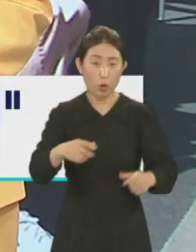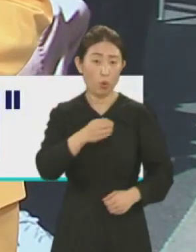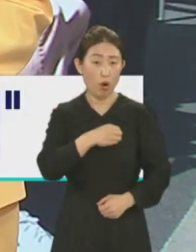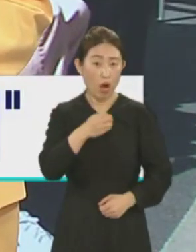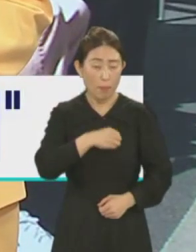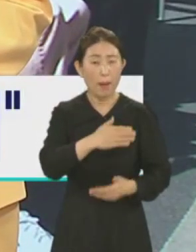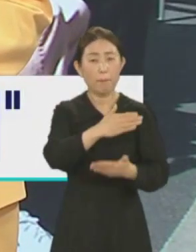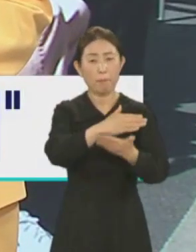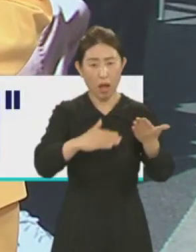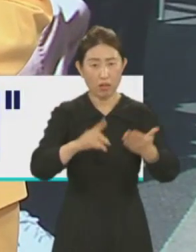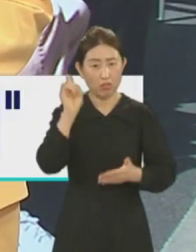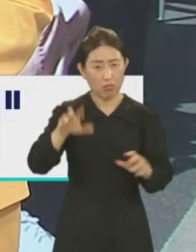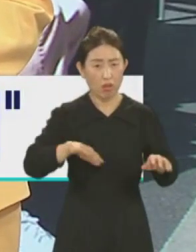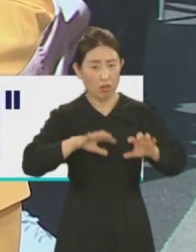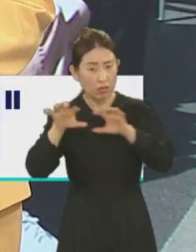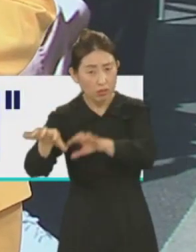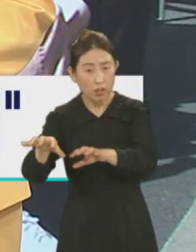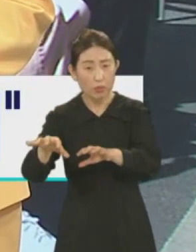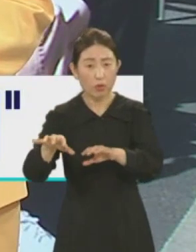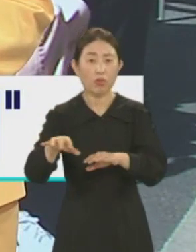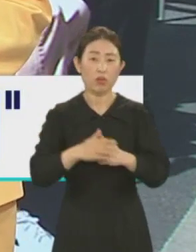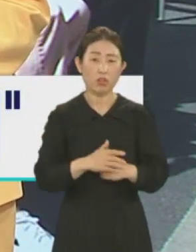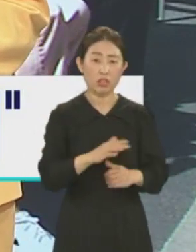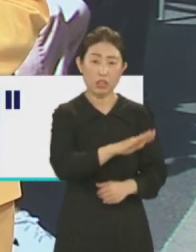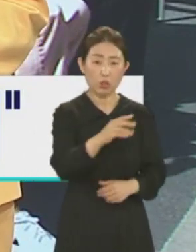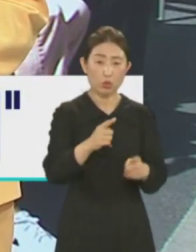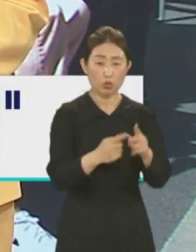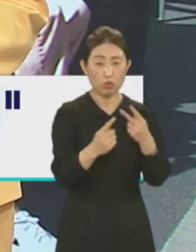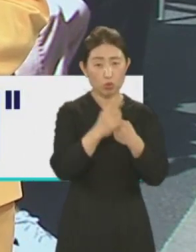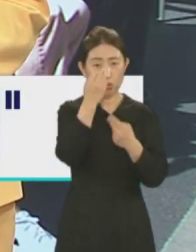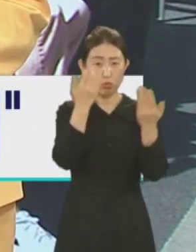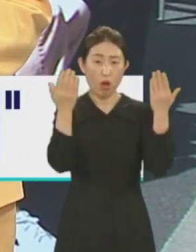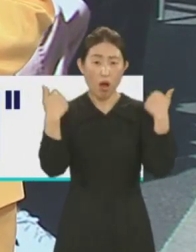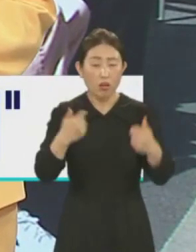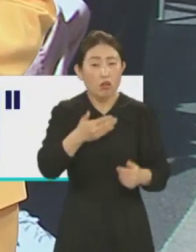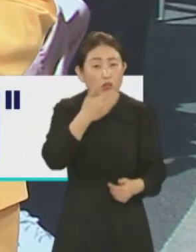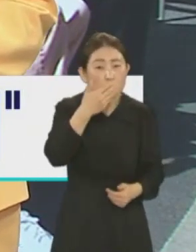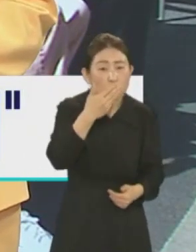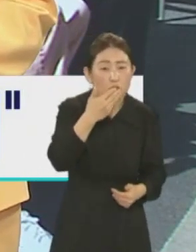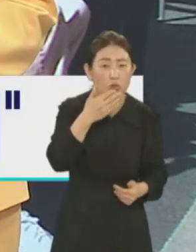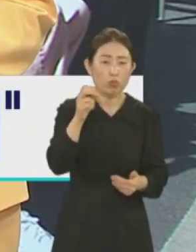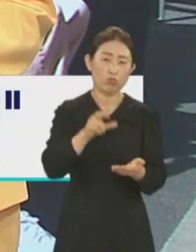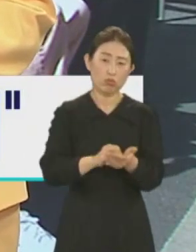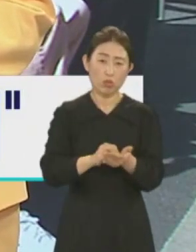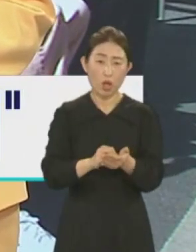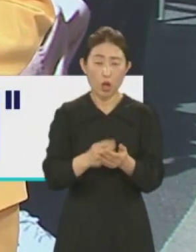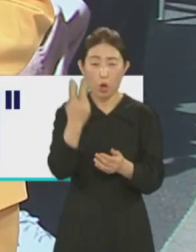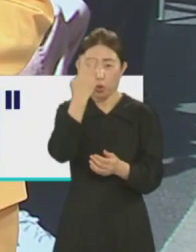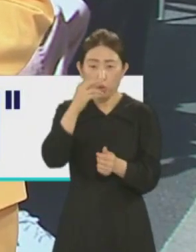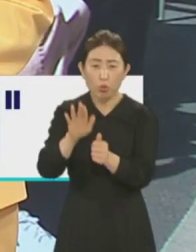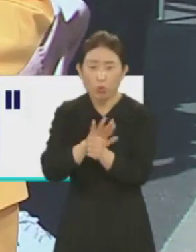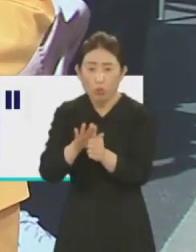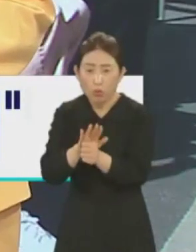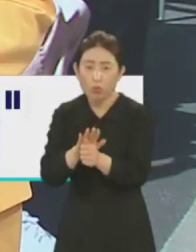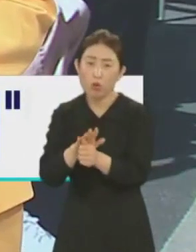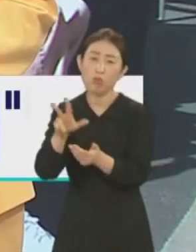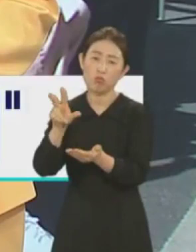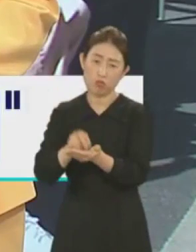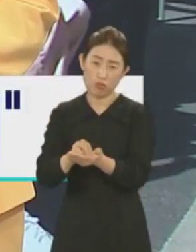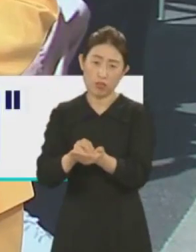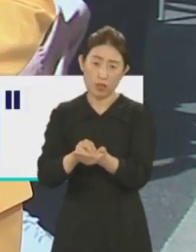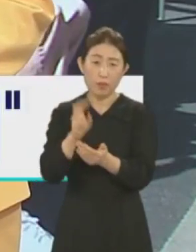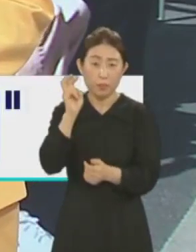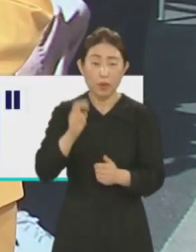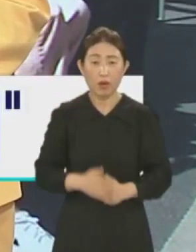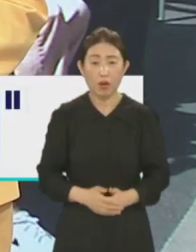조합원의 절반가량에 참여할 것으로 예상돼 우리 지역 초중고등학교에 급식과 돌봄교실 운영에 차질이 불가피할